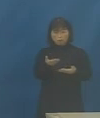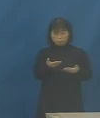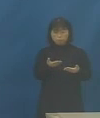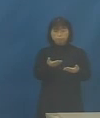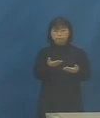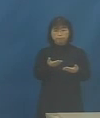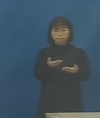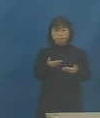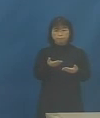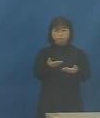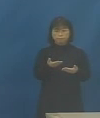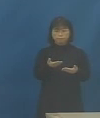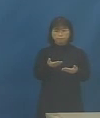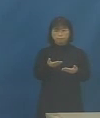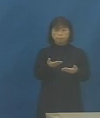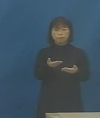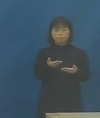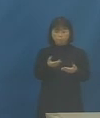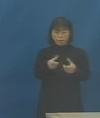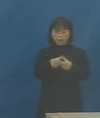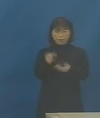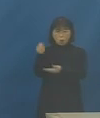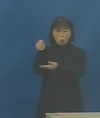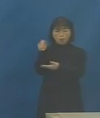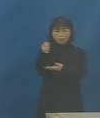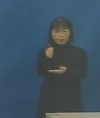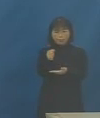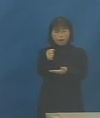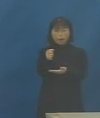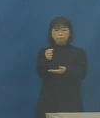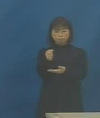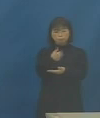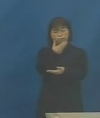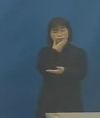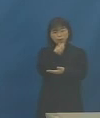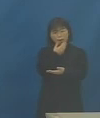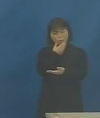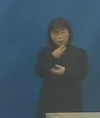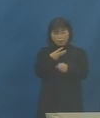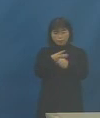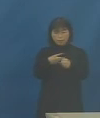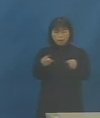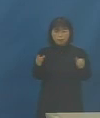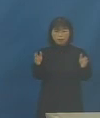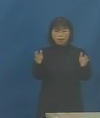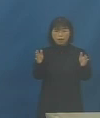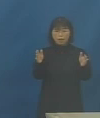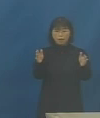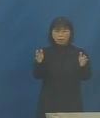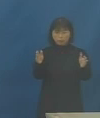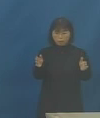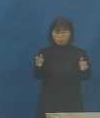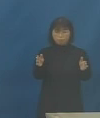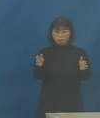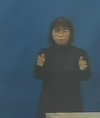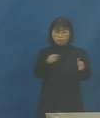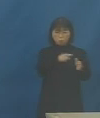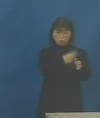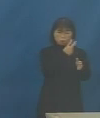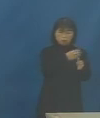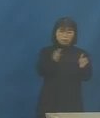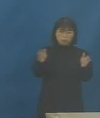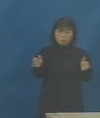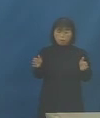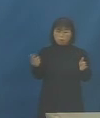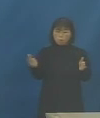たわけでありますが日本遺産幸いあの3年目3年間ですね実号神様で一応